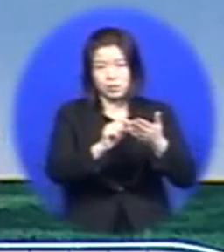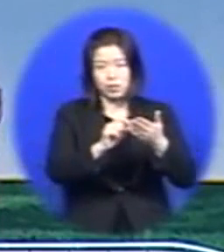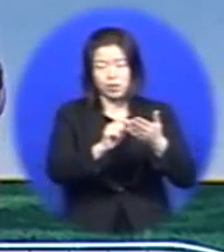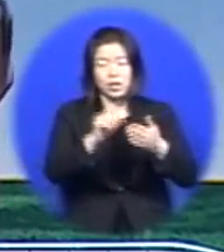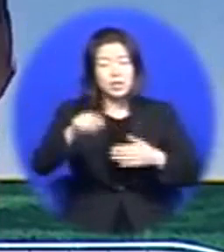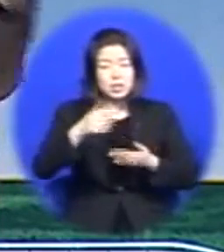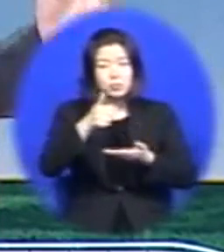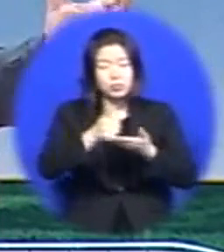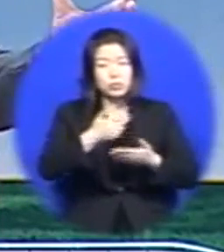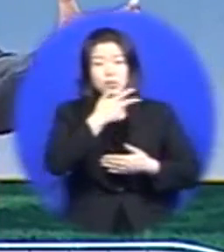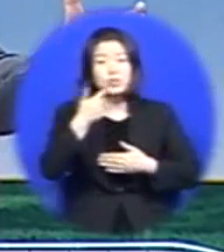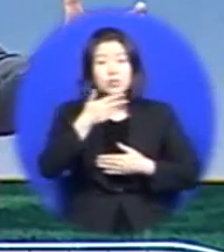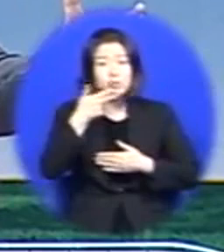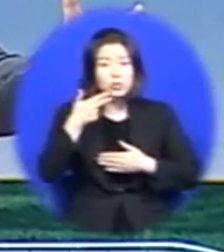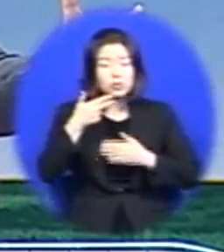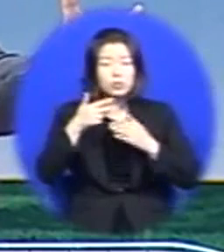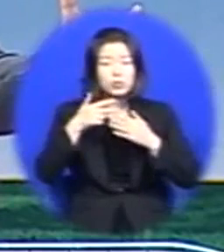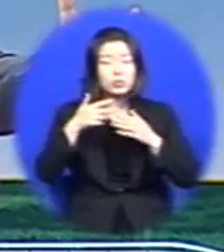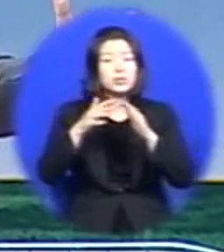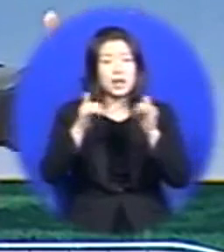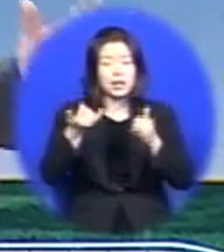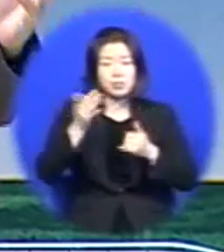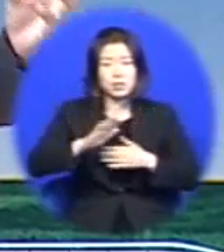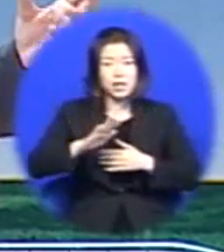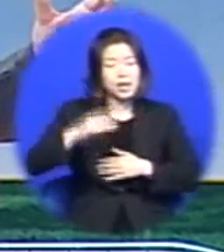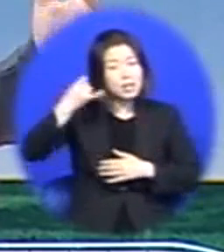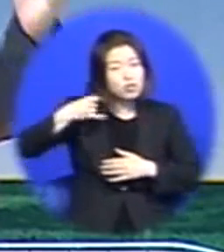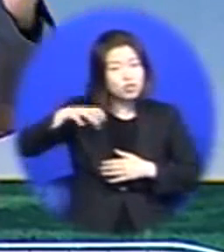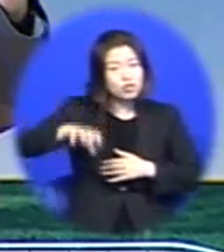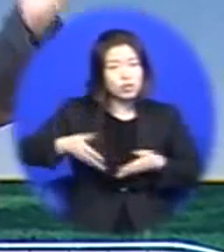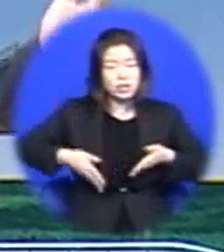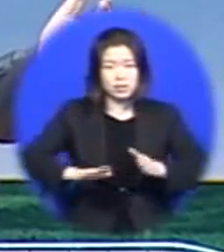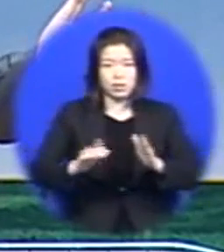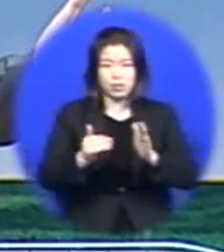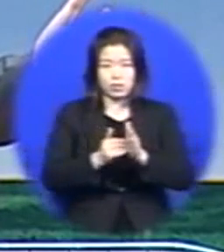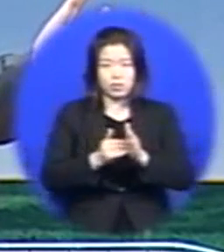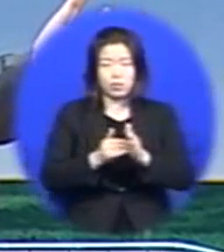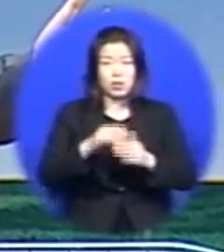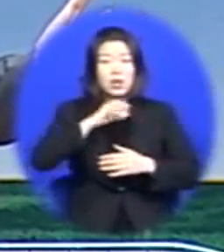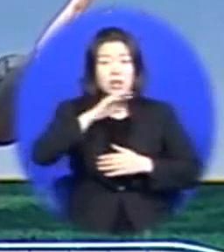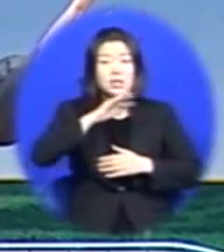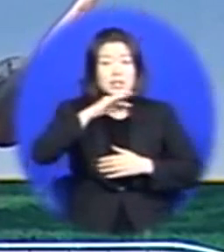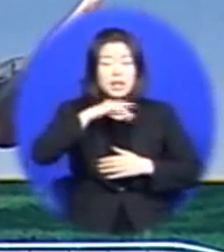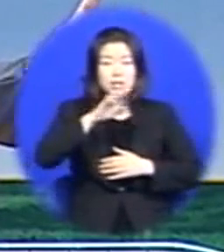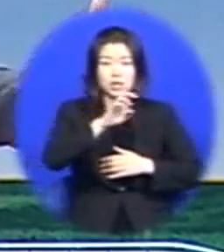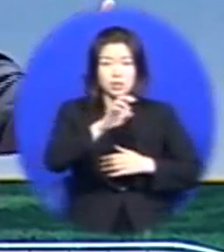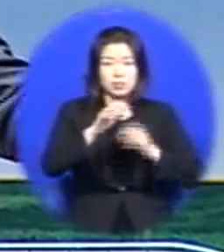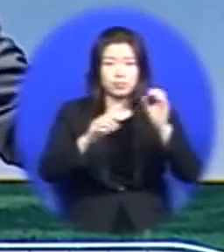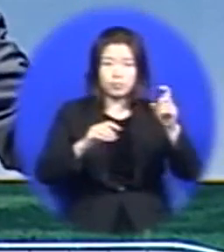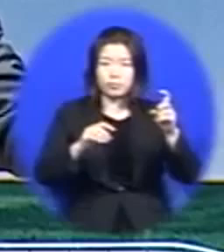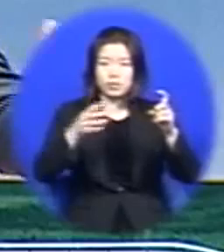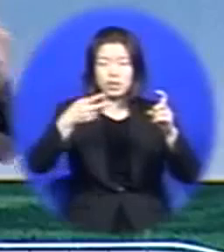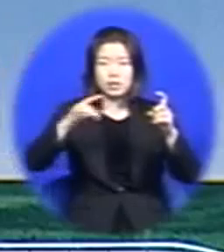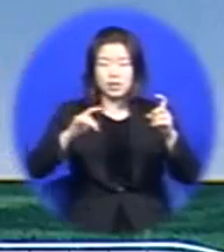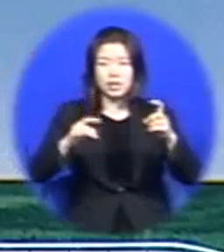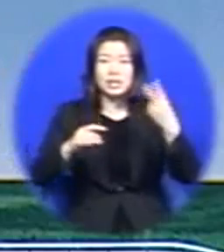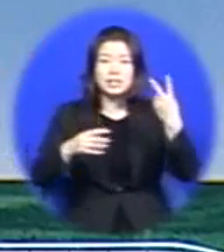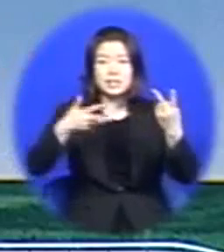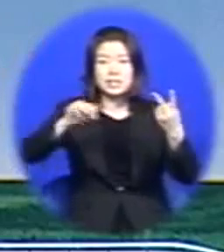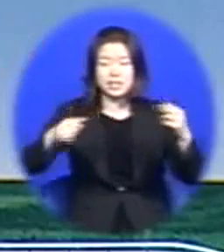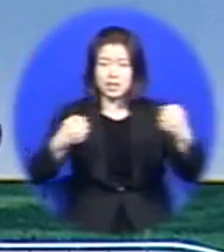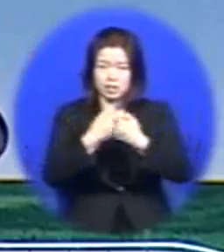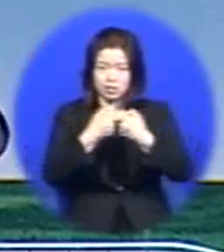사람인데 태어나기를 중국에서 태어났어요. 10대 때 세계 2차 대전이 벌어지고 일본이